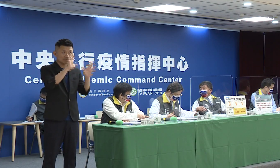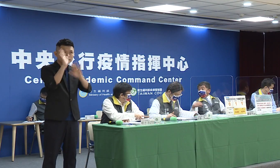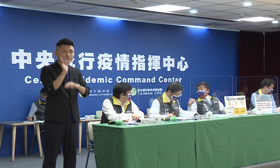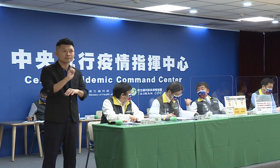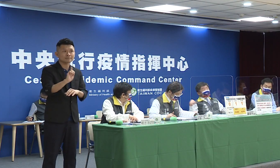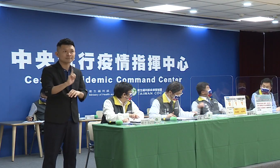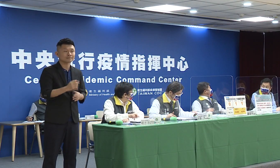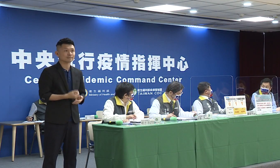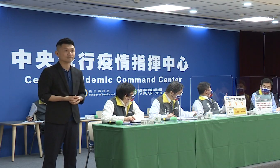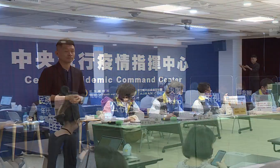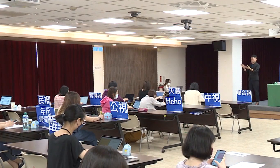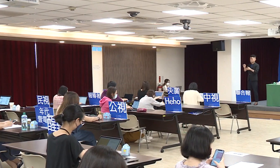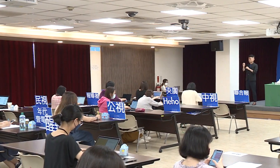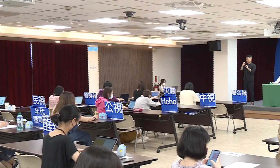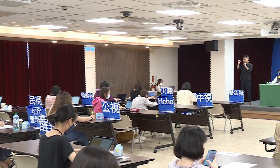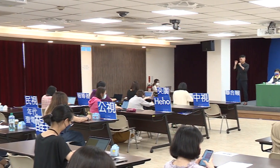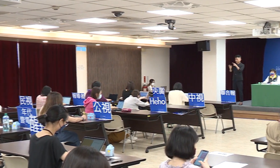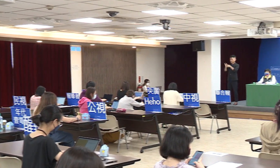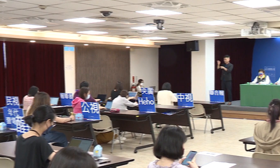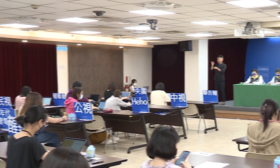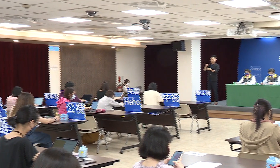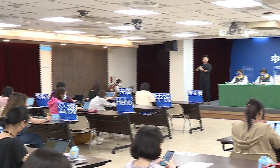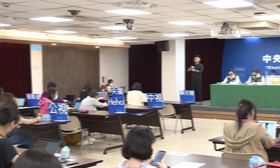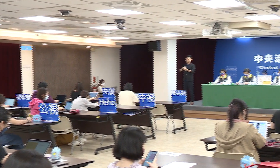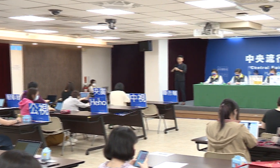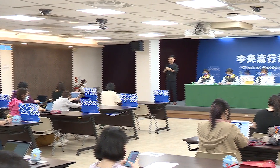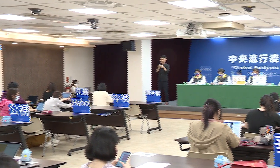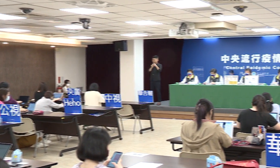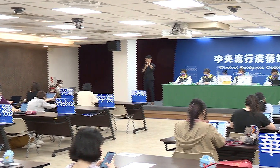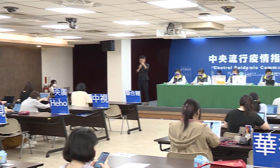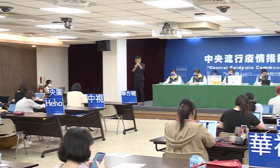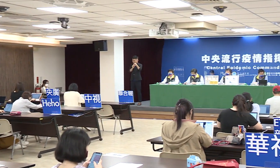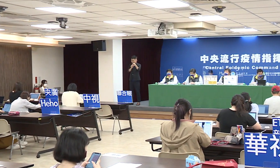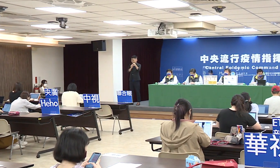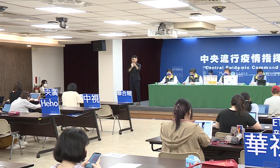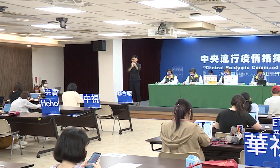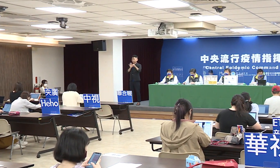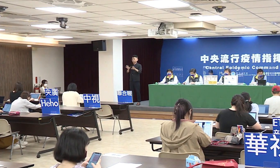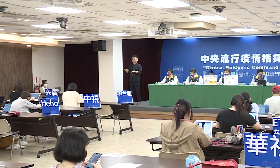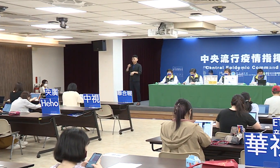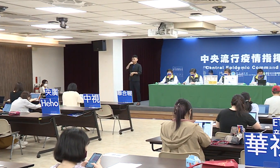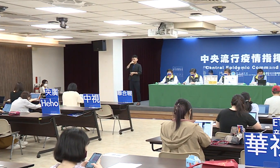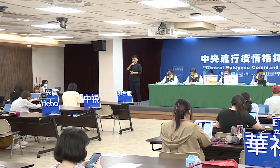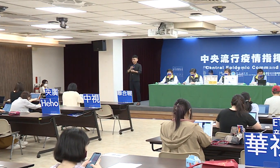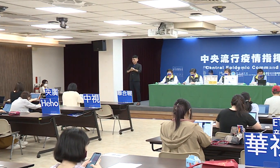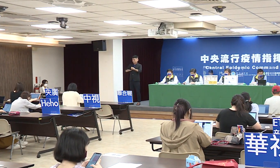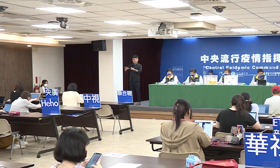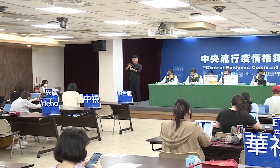过度紧张。新唐人亚太电视黄良简、詹友如，台湾台北报道。